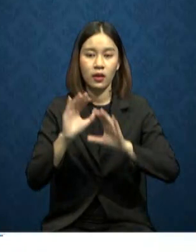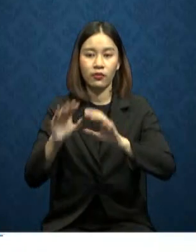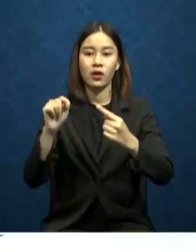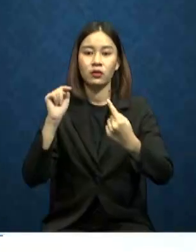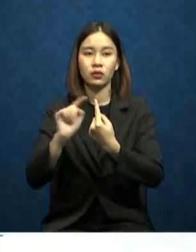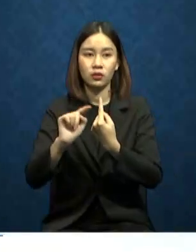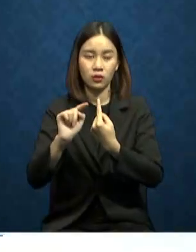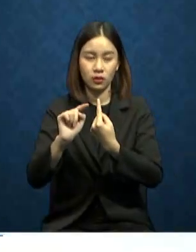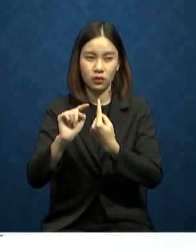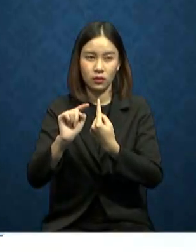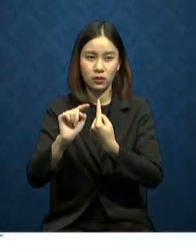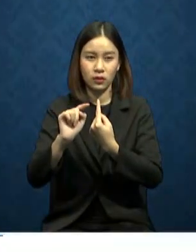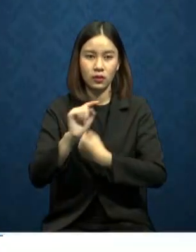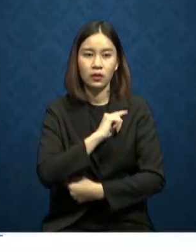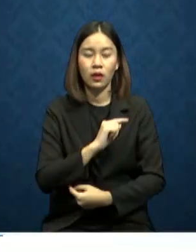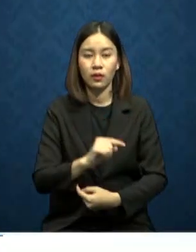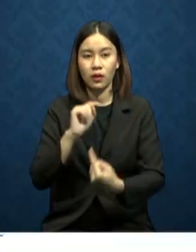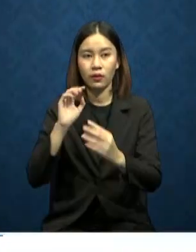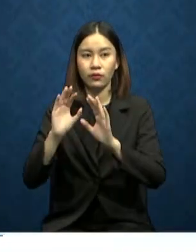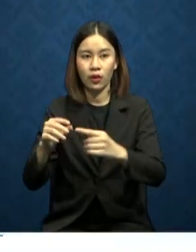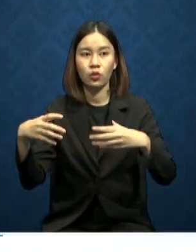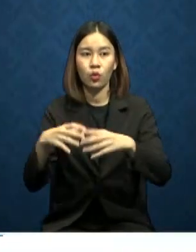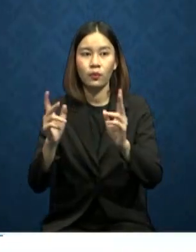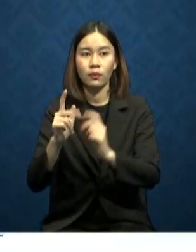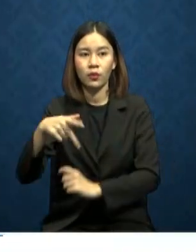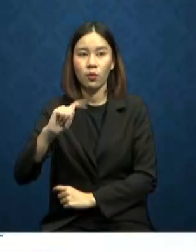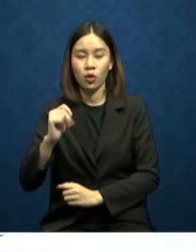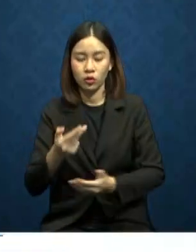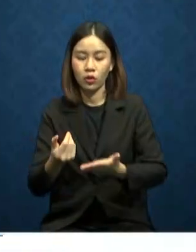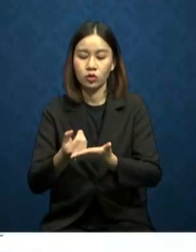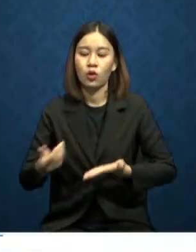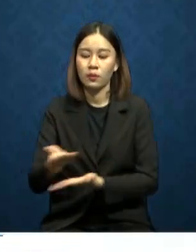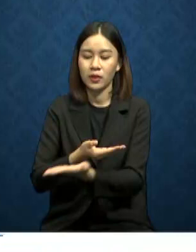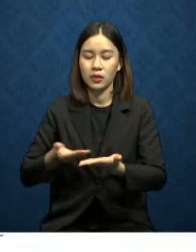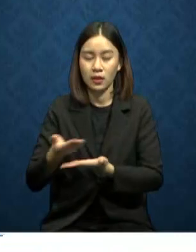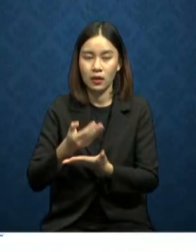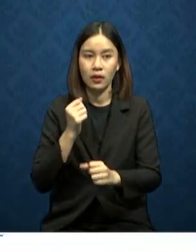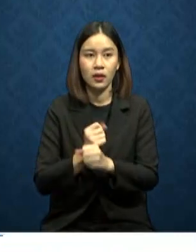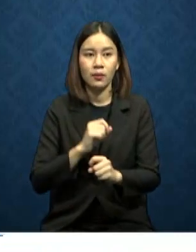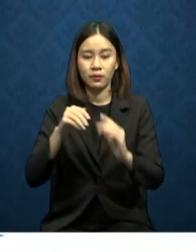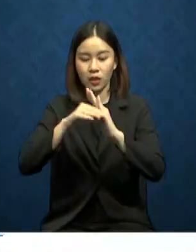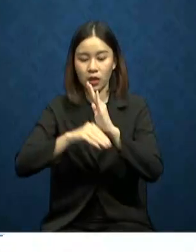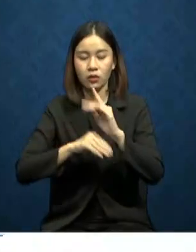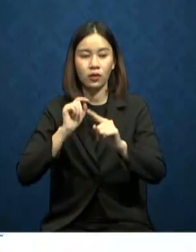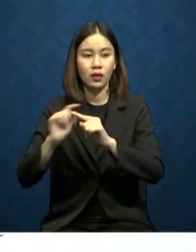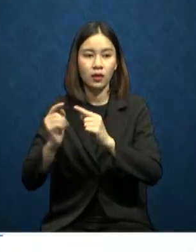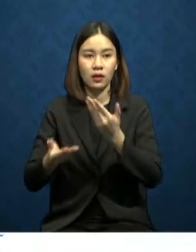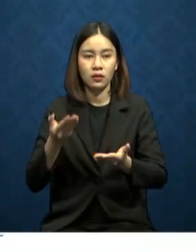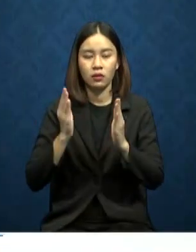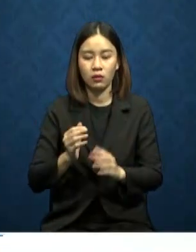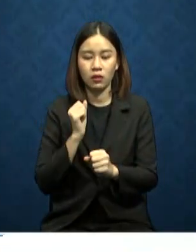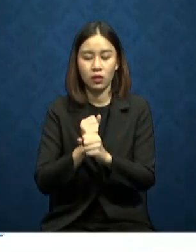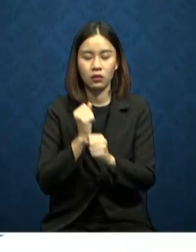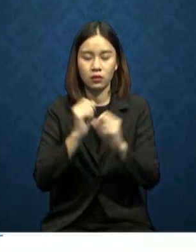ให้กับมอบหมายงานทุจริตให้กับคณะกรรมการปปทเป็นคนพิจารณางานที่หรือระดับเจ้าหน้า